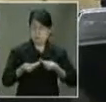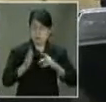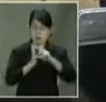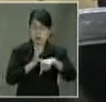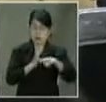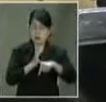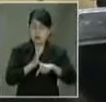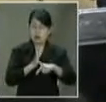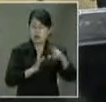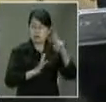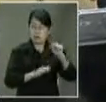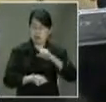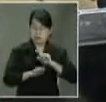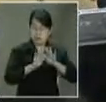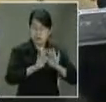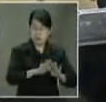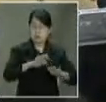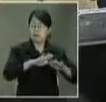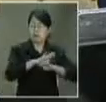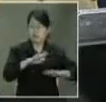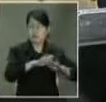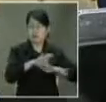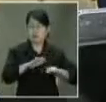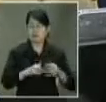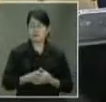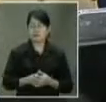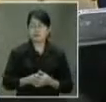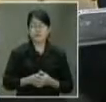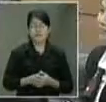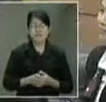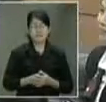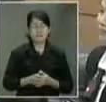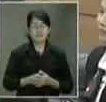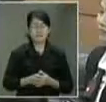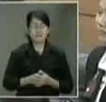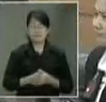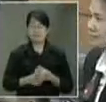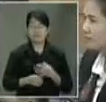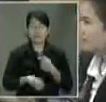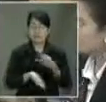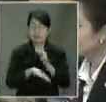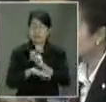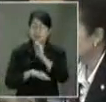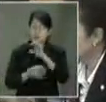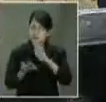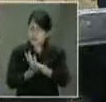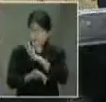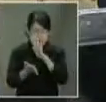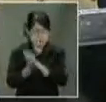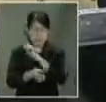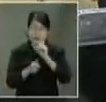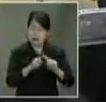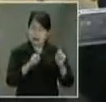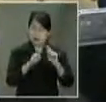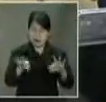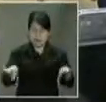าไว้เป็นหลักฐานของสภาครับ หลักฐานนี้ผม ครับเปล่าครับไม่ใช่ครับเอกสารใดๆที่ท่าน